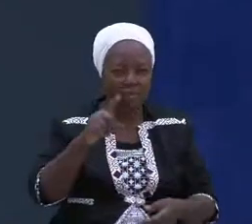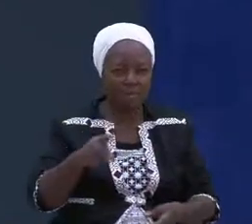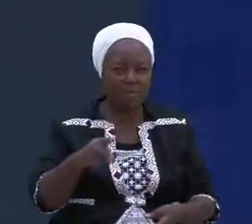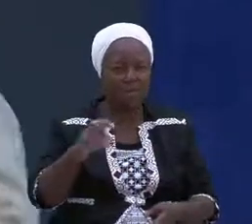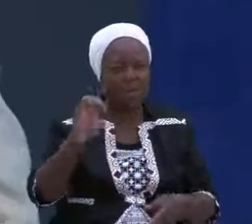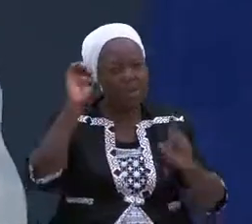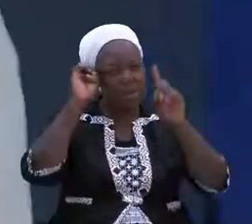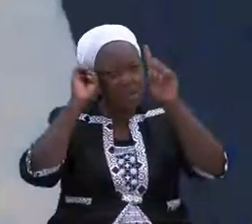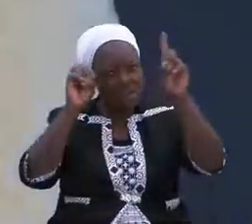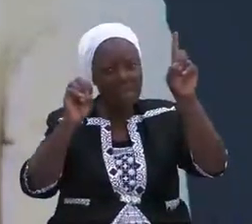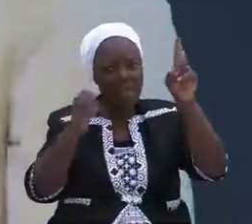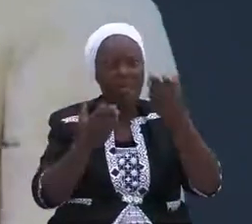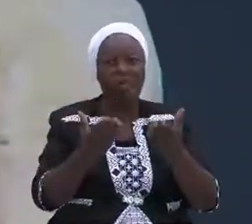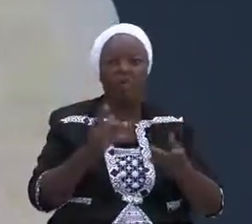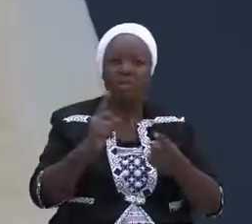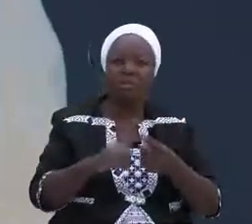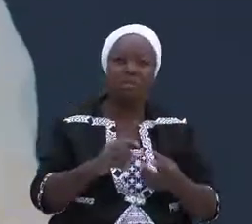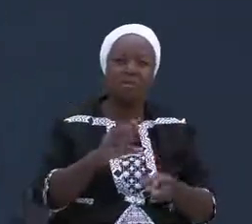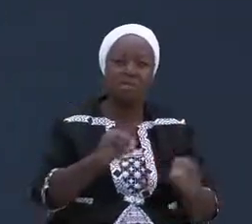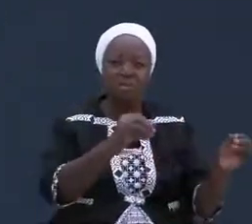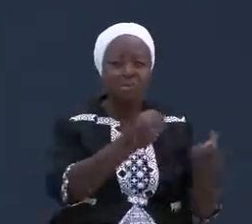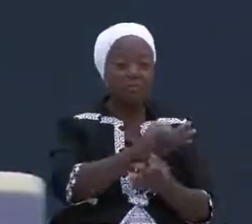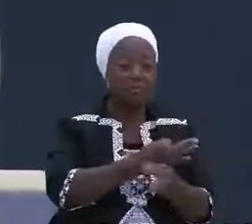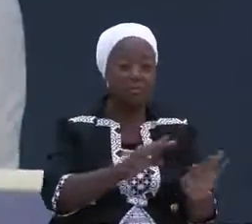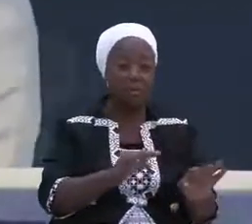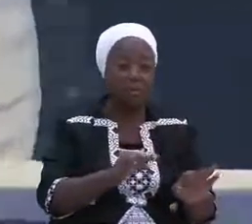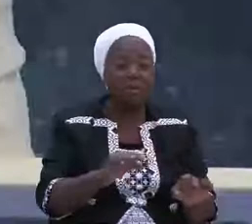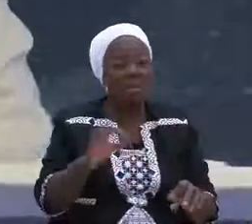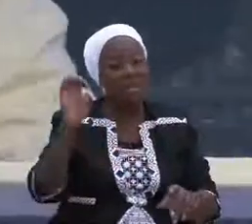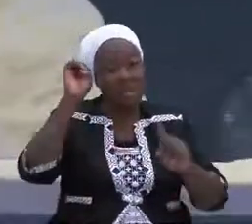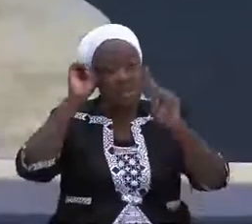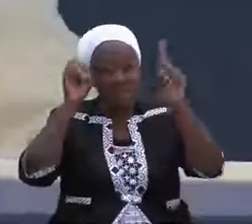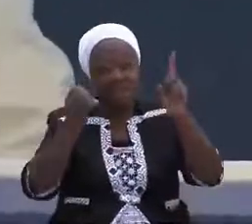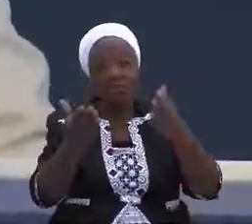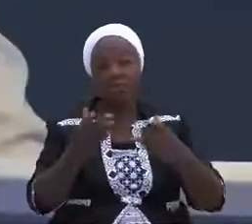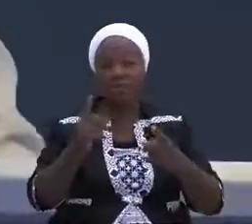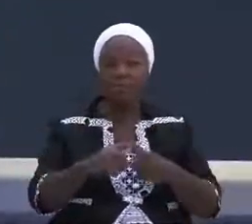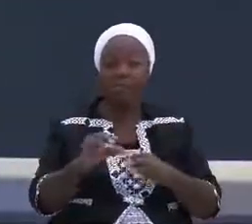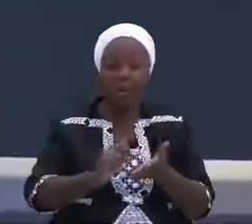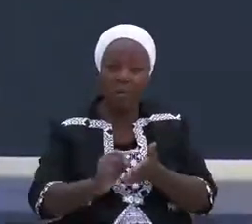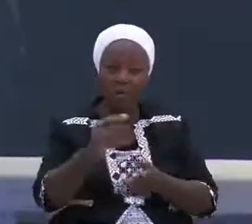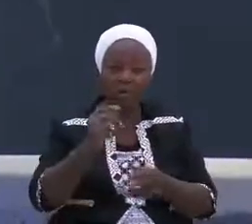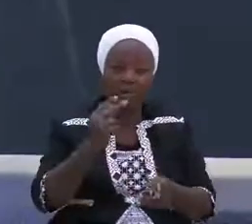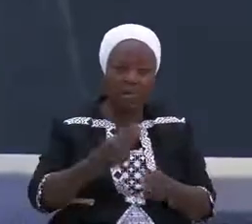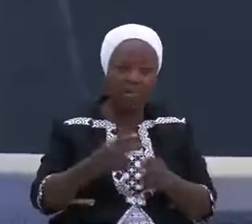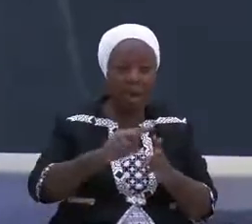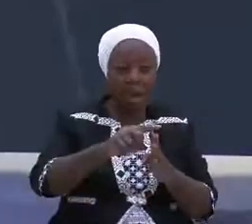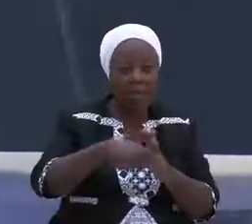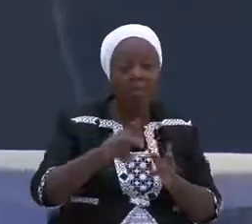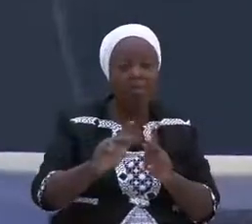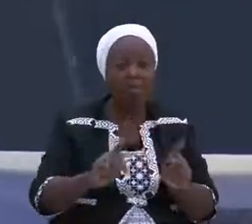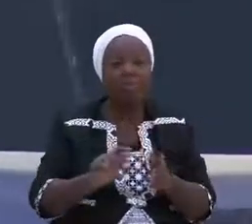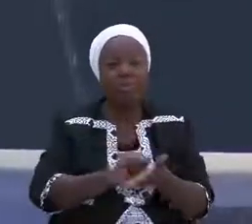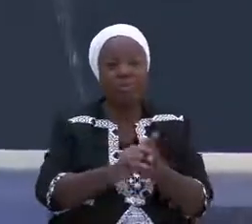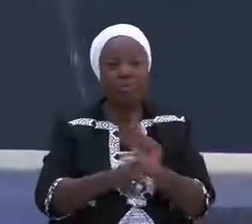Il veut t'affranchir. Il veut écrire ton nom parmi ceux qui sont sauvés. Il veut écrire